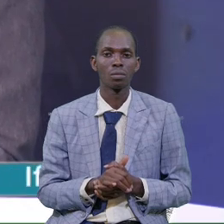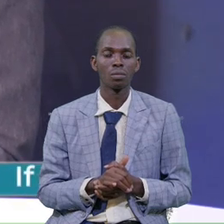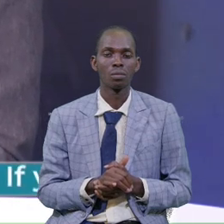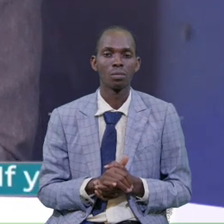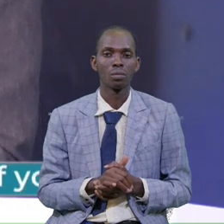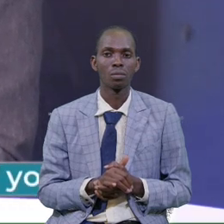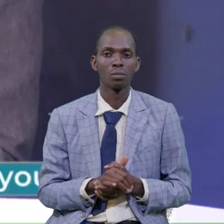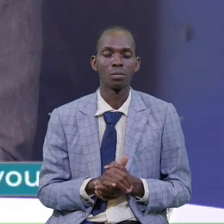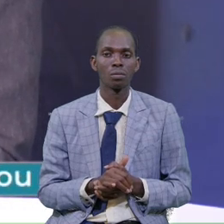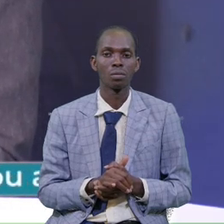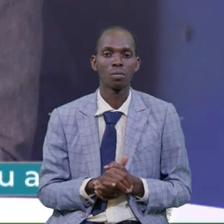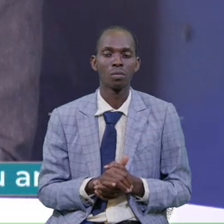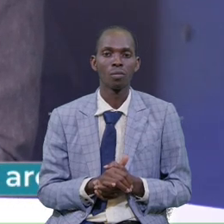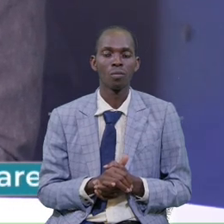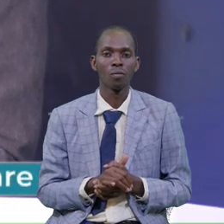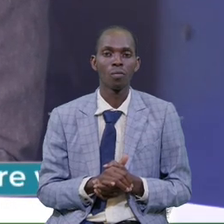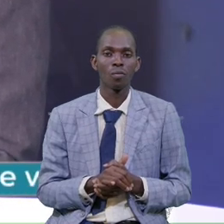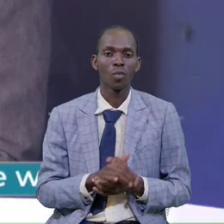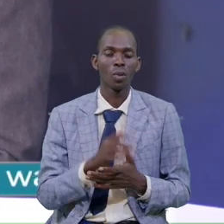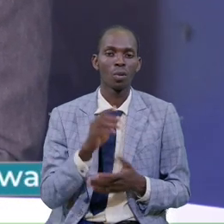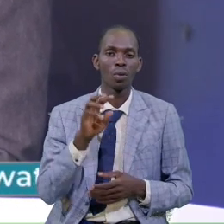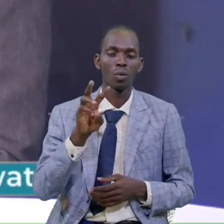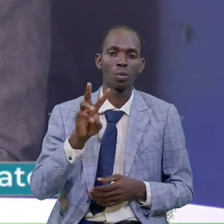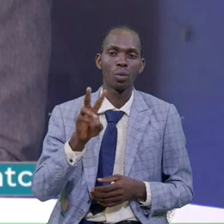WhatsApp to plus